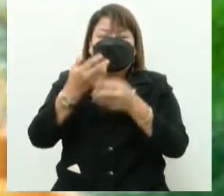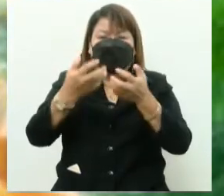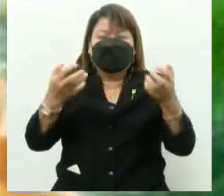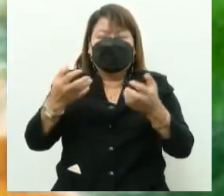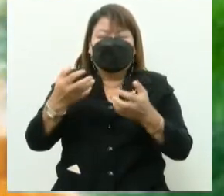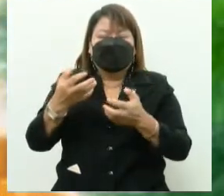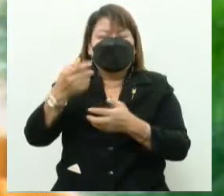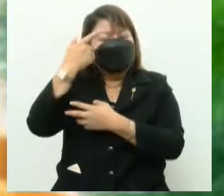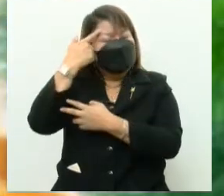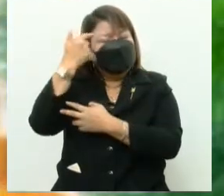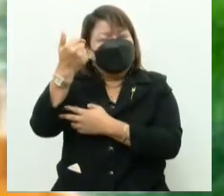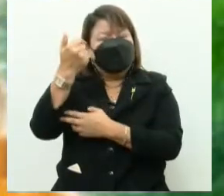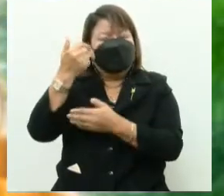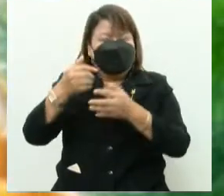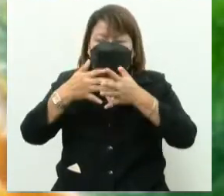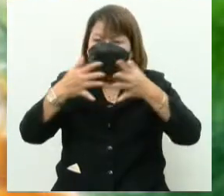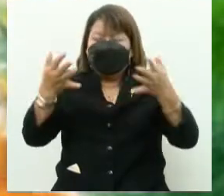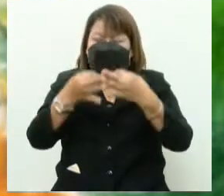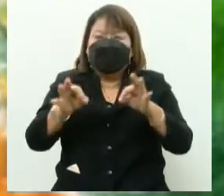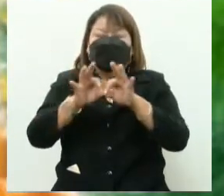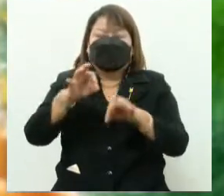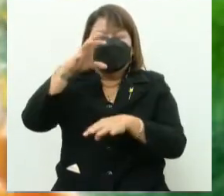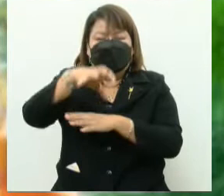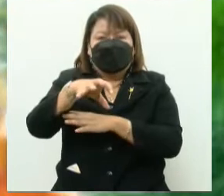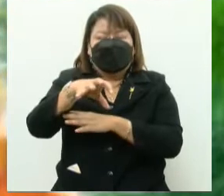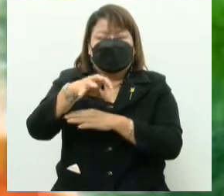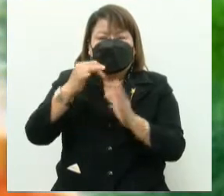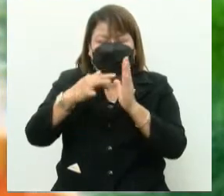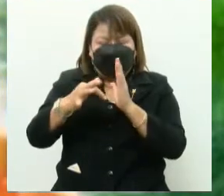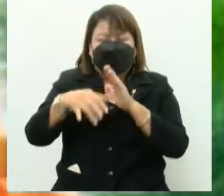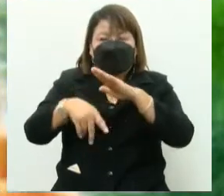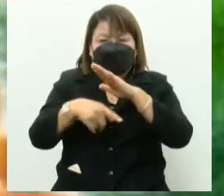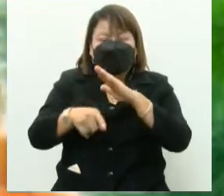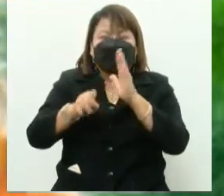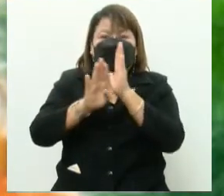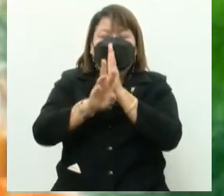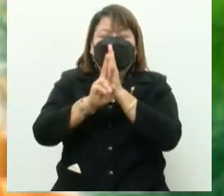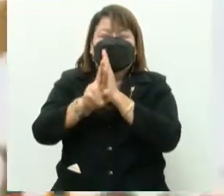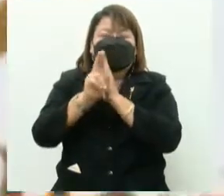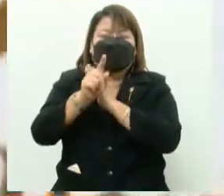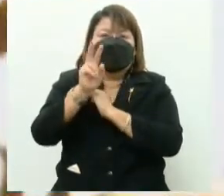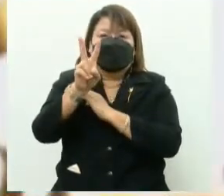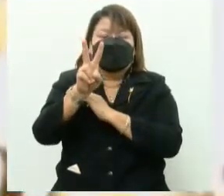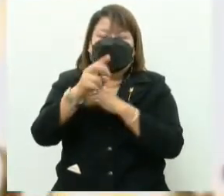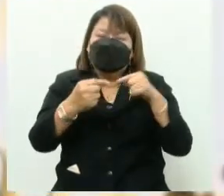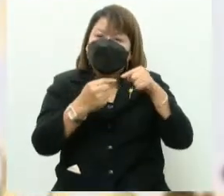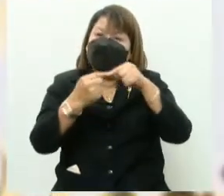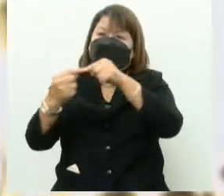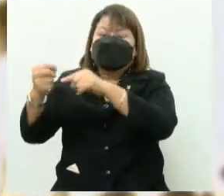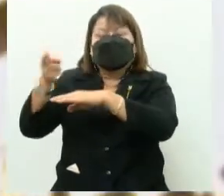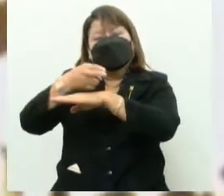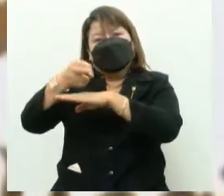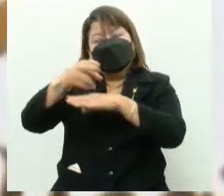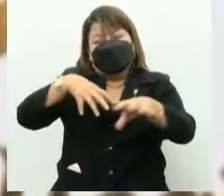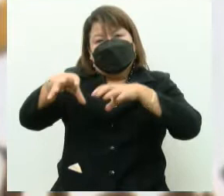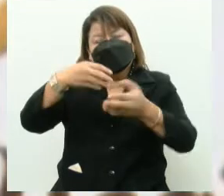าสู่การศึกษาไม่รู้จบของสำนักงานเขตพื้นที่การศึกษาประถมศึกษาบุรีรัมย์เขต2ค่ะ และต่อเนื่องด้วย VTR การจัด